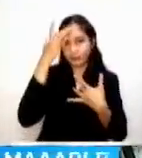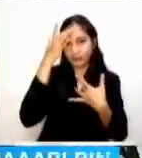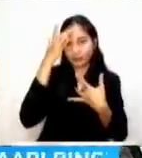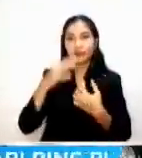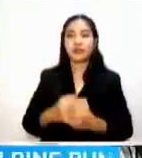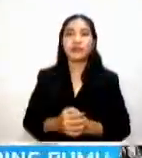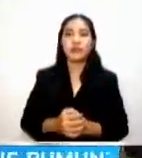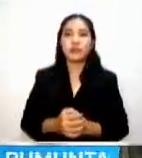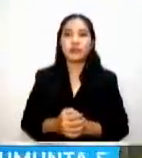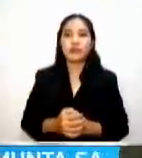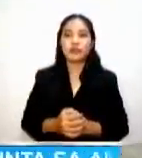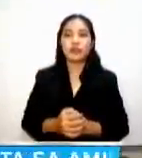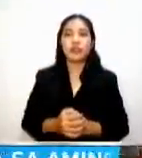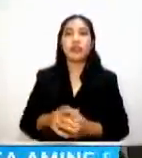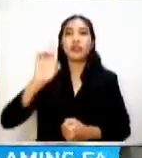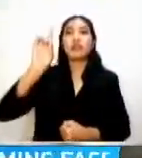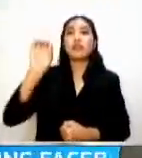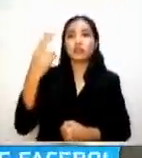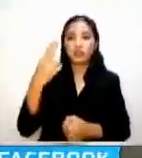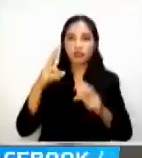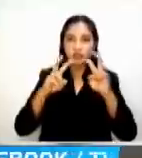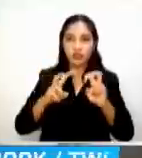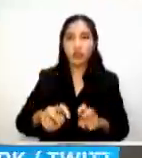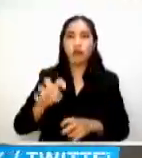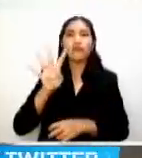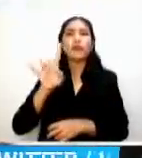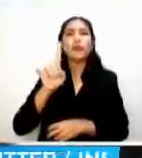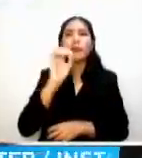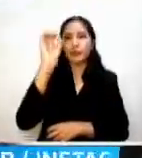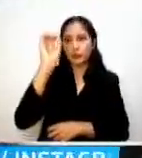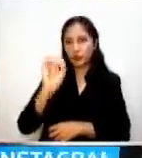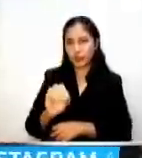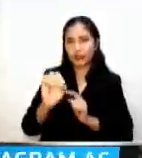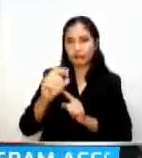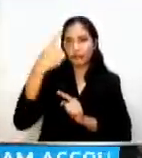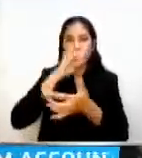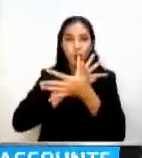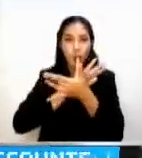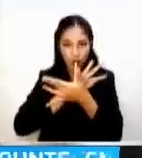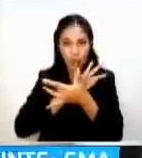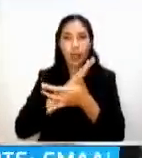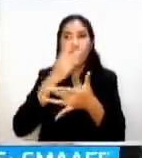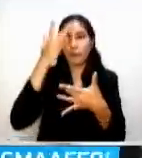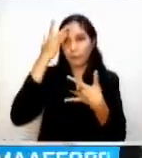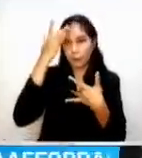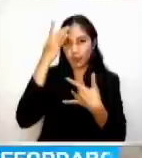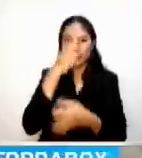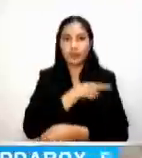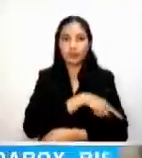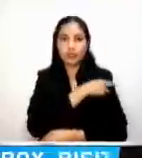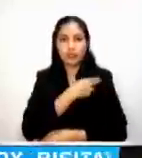ng Department of Health, 41% ng mga naka-confine na COVID-19 patients sa mga ospital sa Metro Manila ay mild at